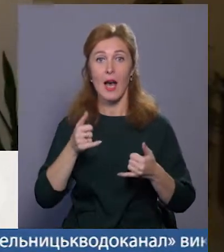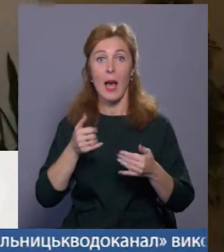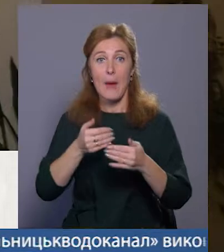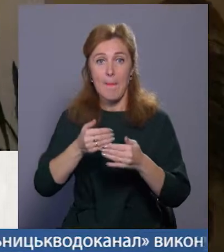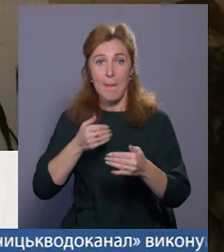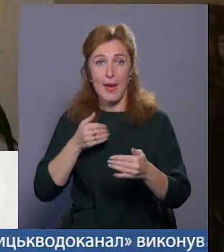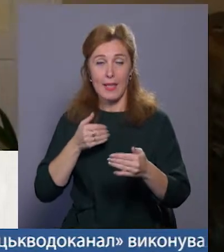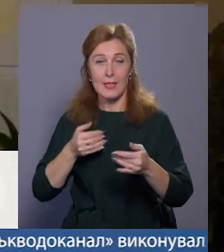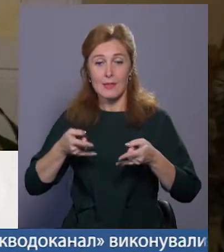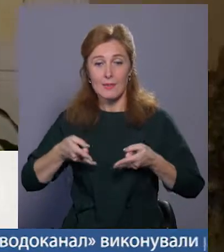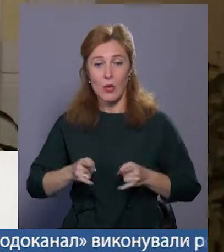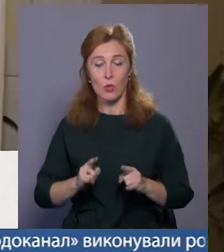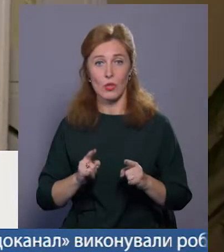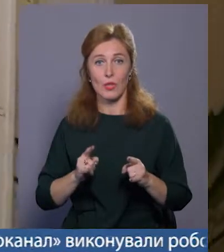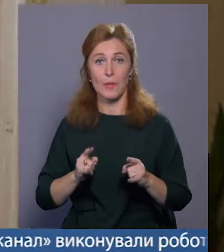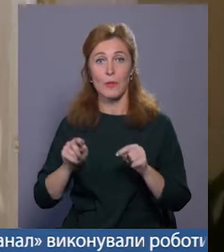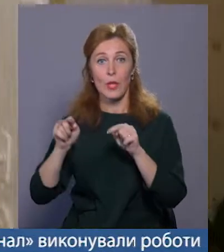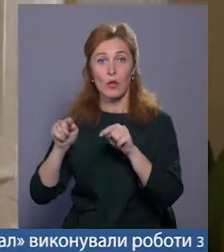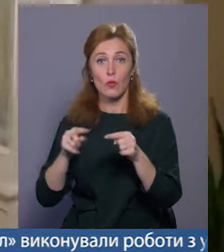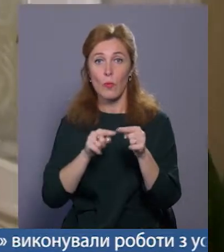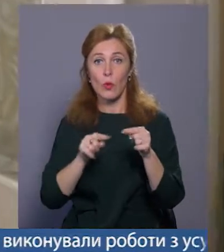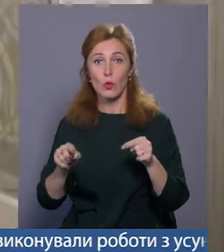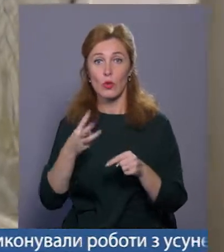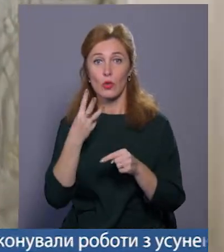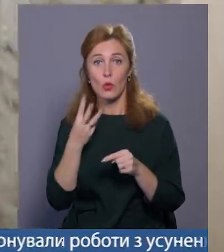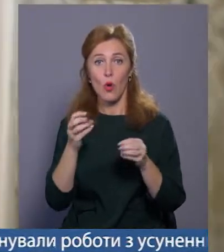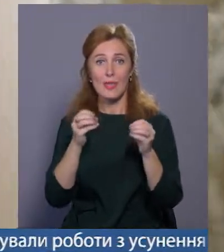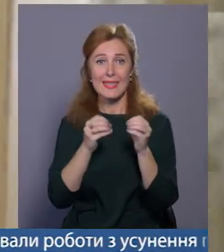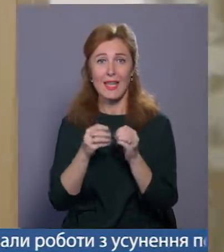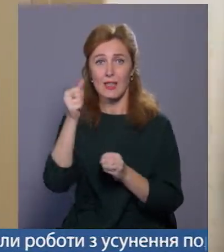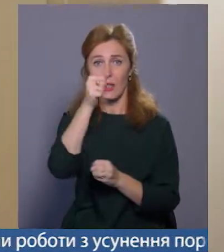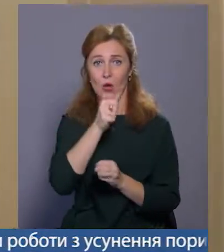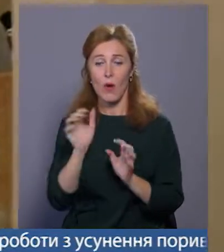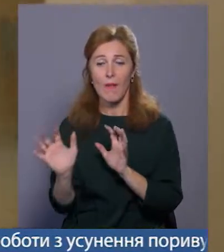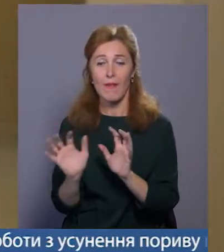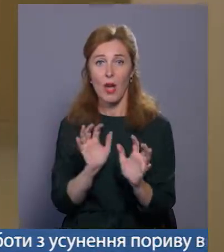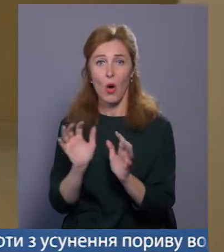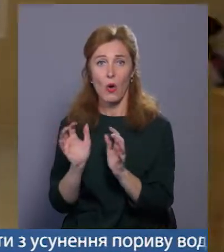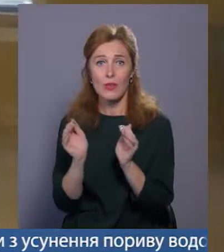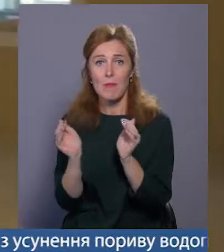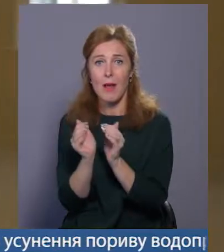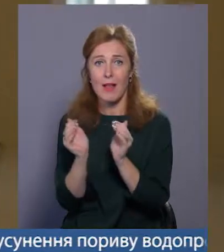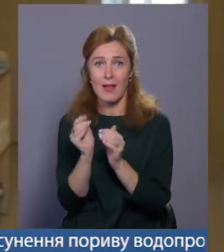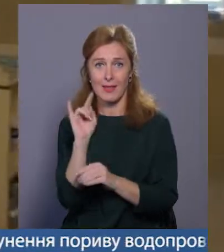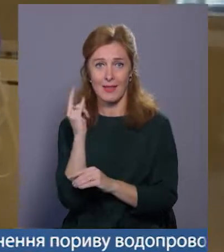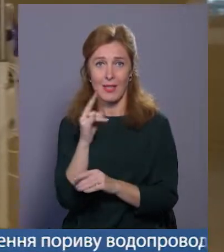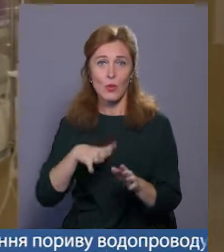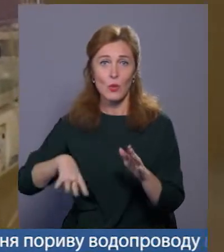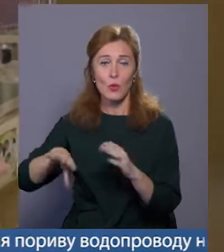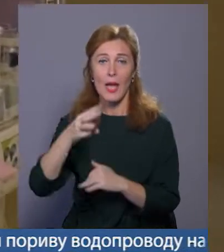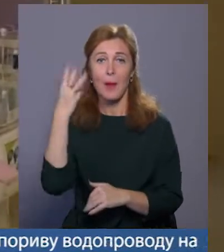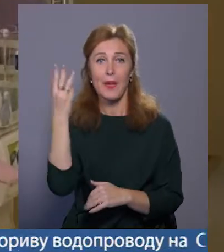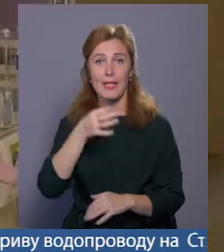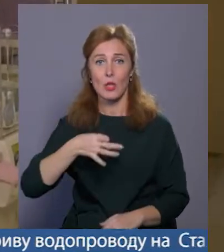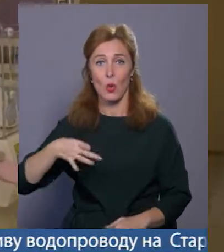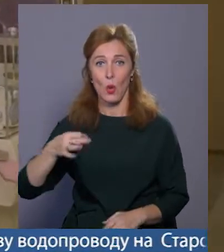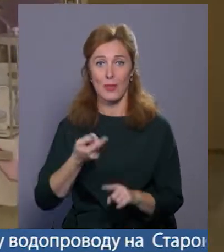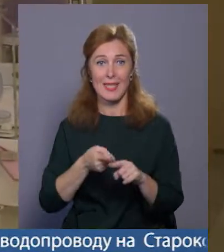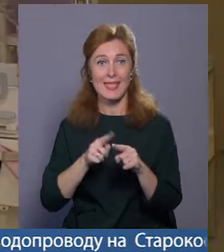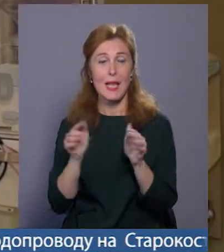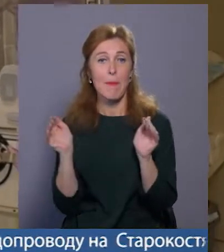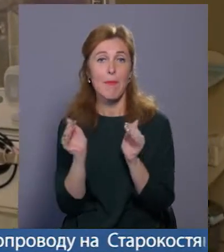народжених дітей. Саме тут упродовж 3 десятків років виходжують крихітних поспішайок з усієї Хмельницької області. Це маленькі